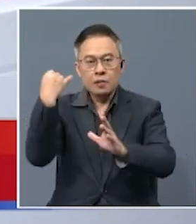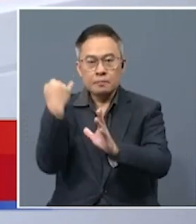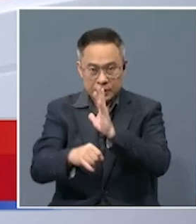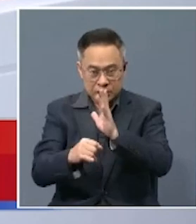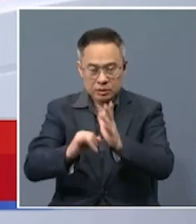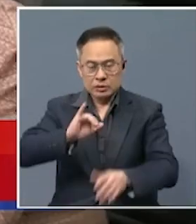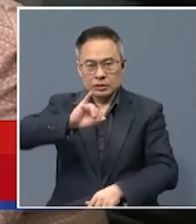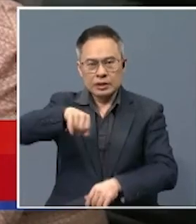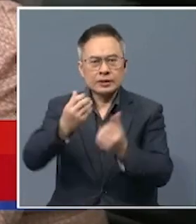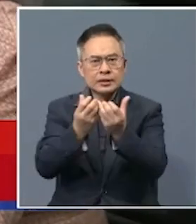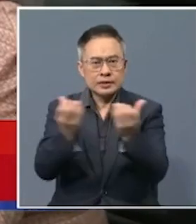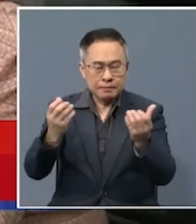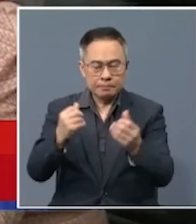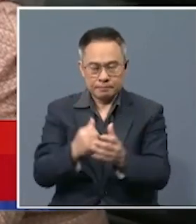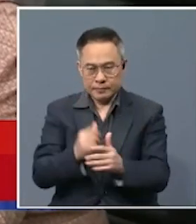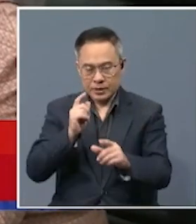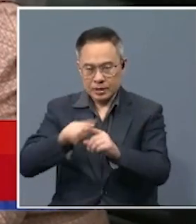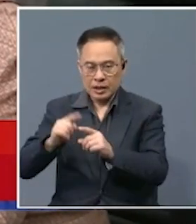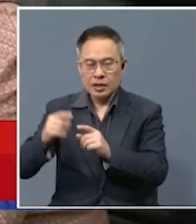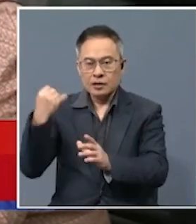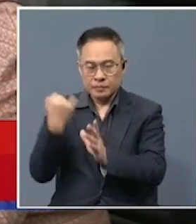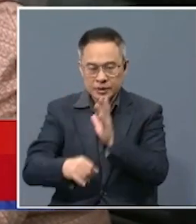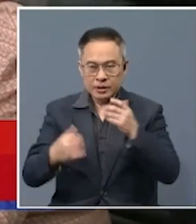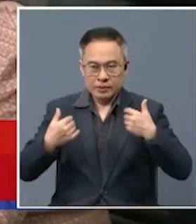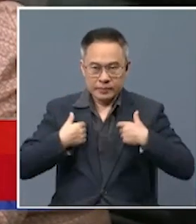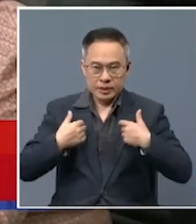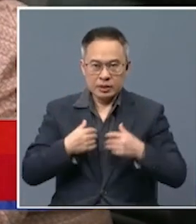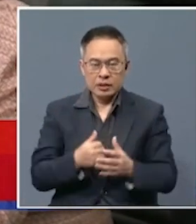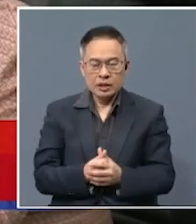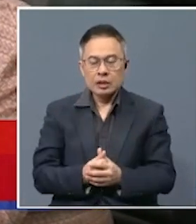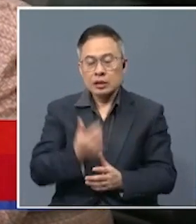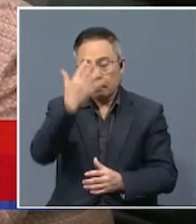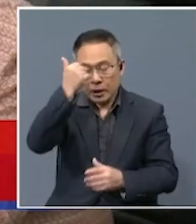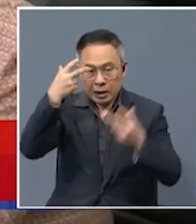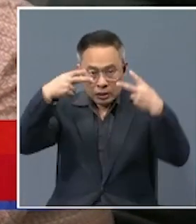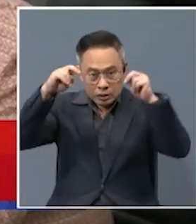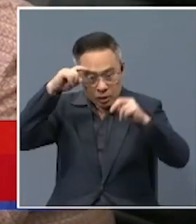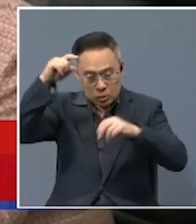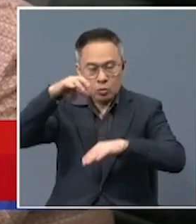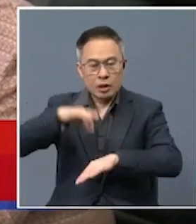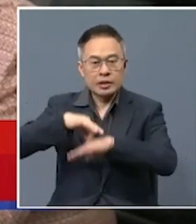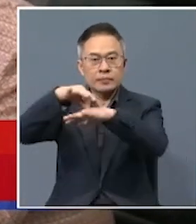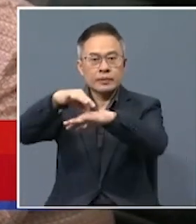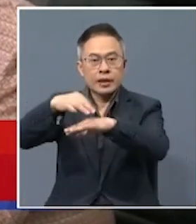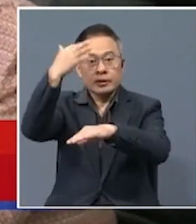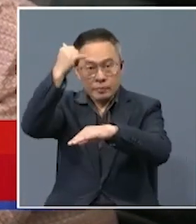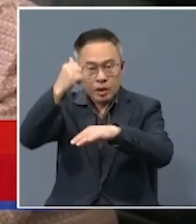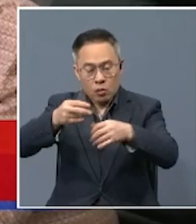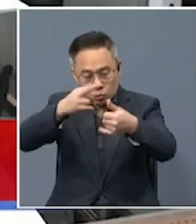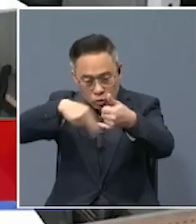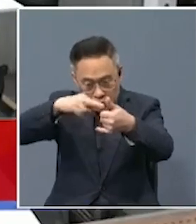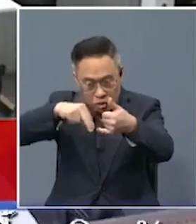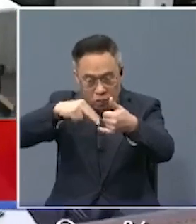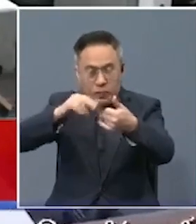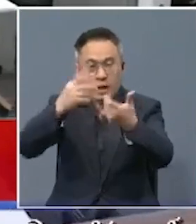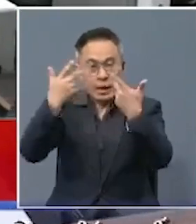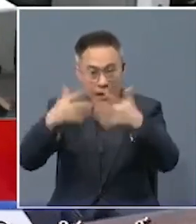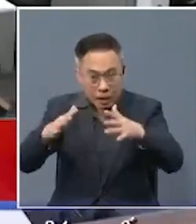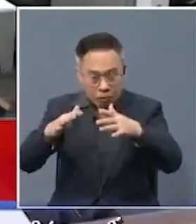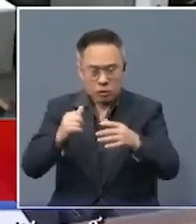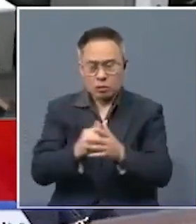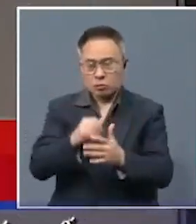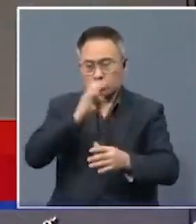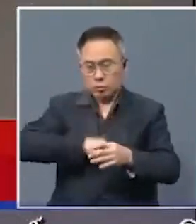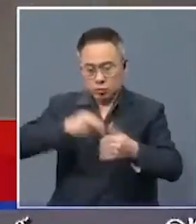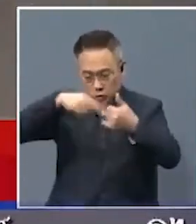มีคุณสมบัติต้องห้ามดำรงตำแหน่งรัฐมนตรีแต่ยังมีการเสนอแต่งตั้งรวมทั้งยื่นตรวจสอบคุณสมบัติความเป็นรัรีของนาย